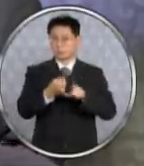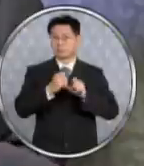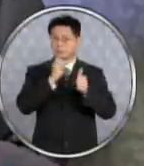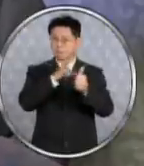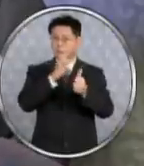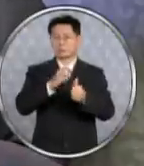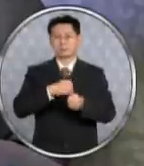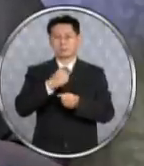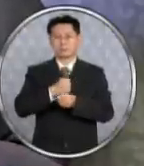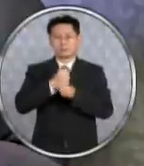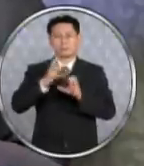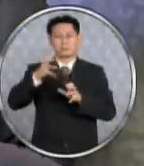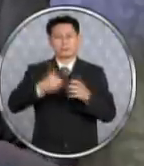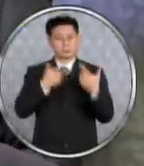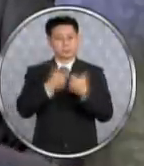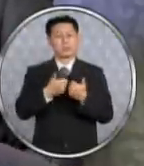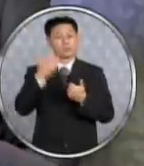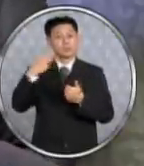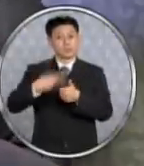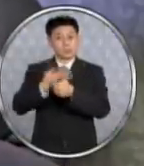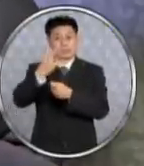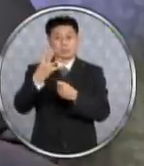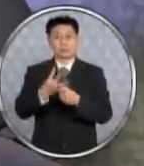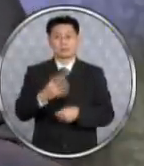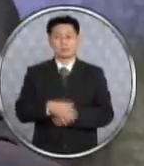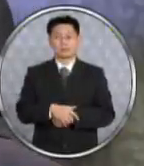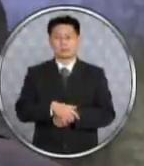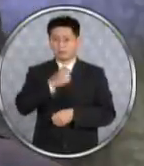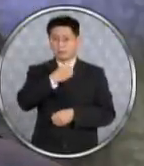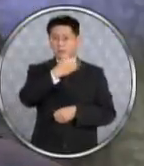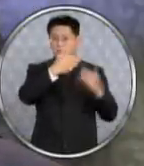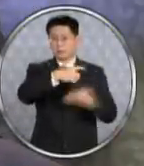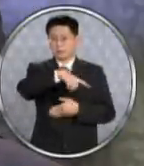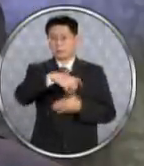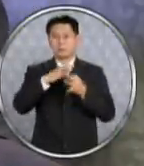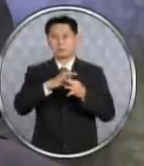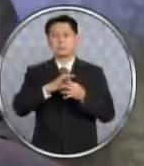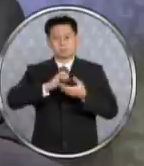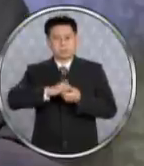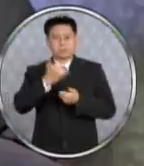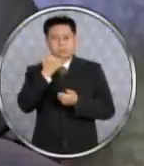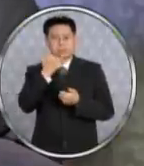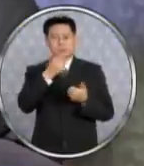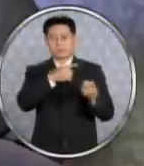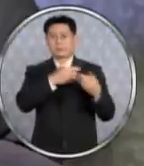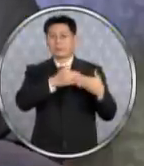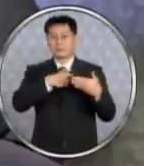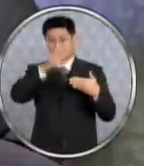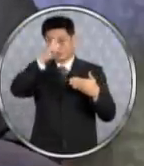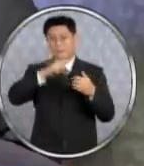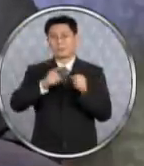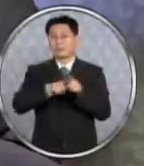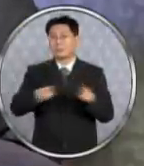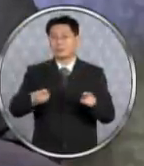马总统的两岸政策，认为再给马总统四年，两岸关系必然可以走向北京所期待的和平